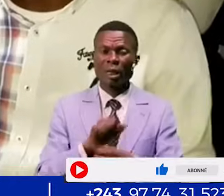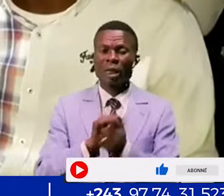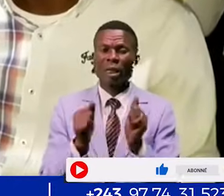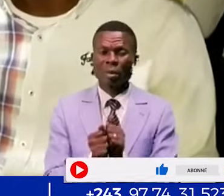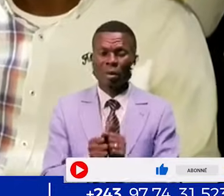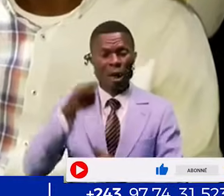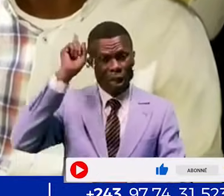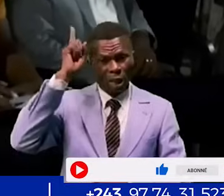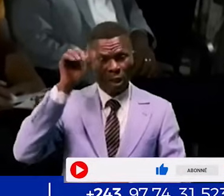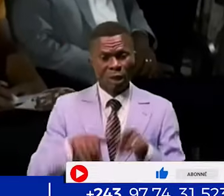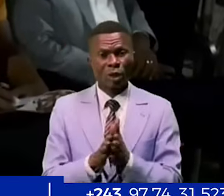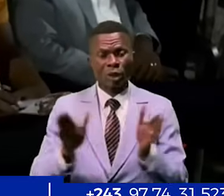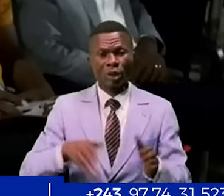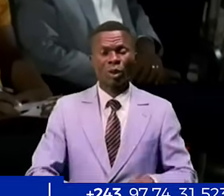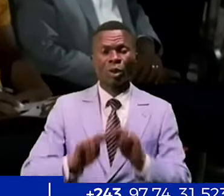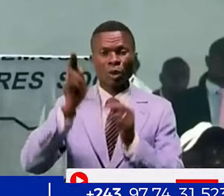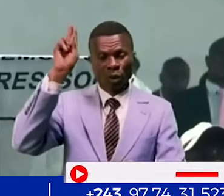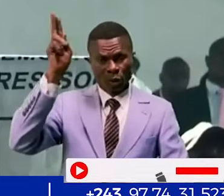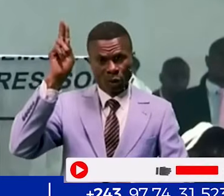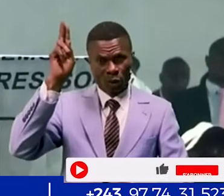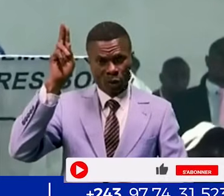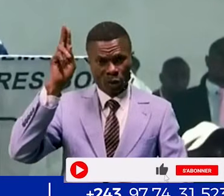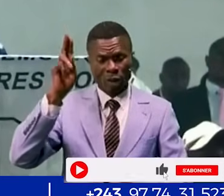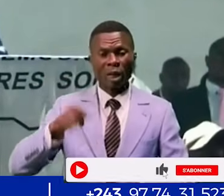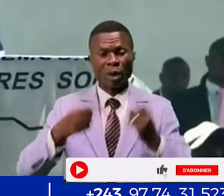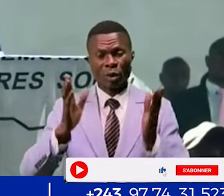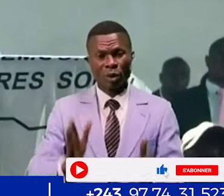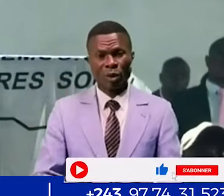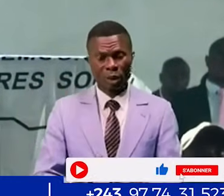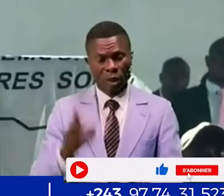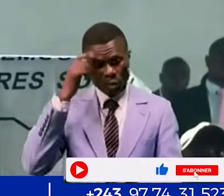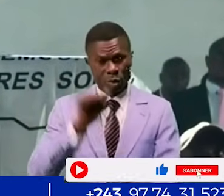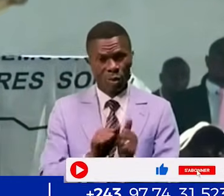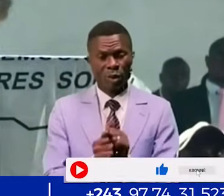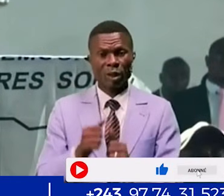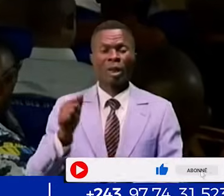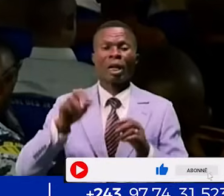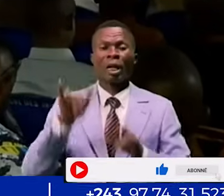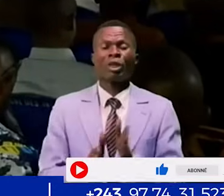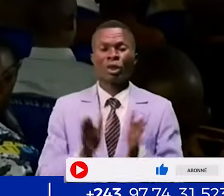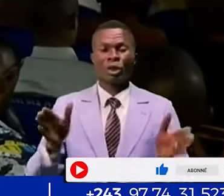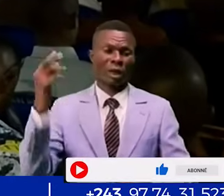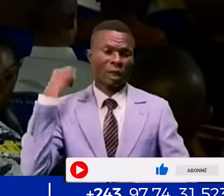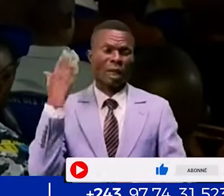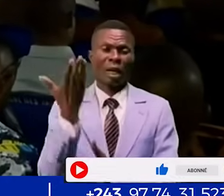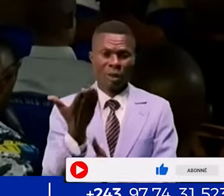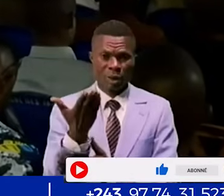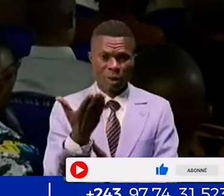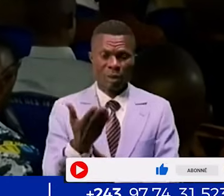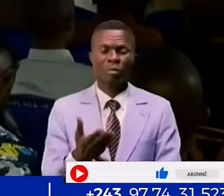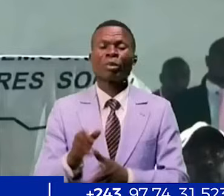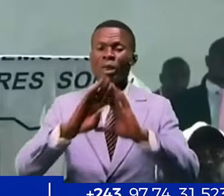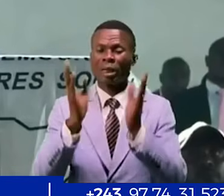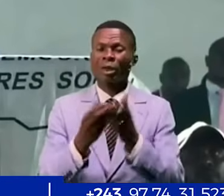à l'époque secrétaire général de l'IDPS, et d'autres opposants. À cet effet, l'honorable Augustin Kabuya invite la base de